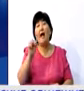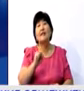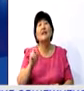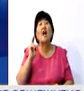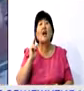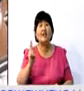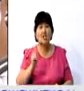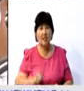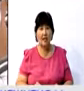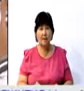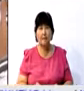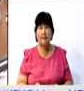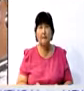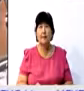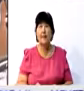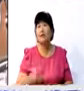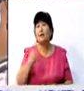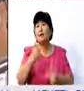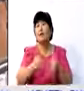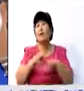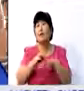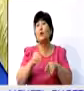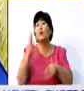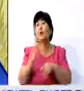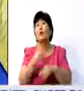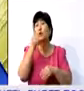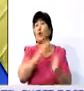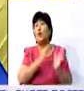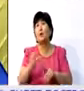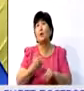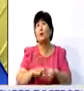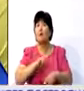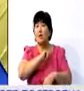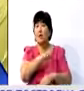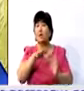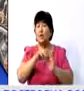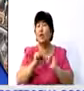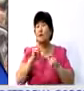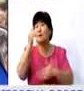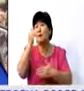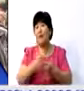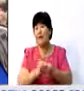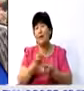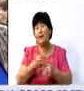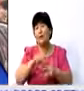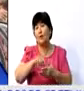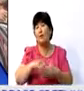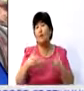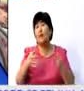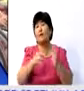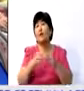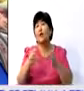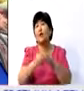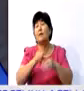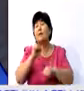кошечкина данный турнир проводится четвертый год подряд и уже прочно вошел спортивный календарь в нем принимают участие 8 команд